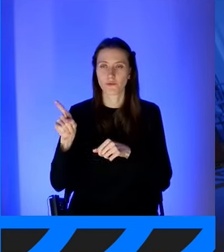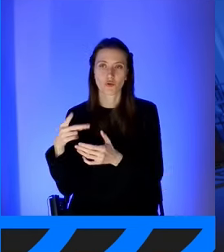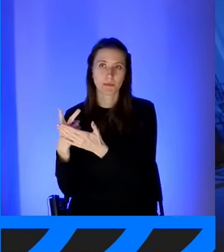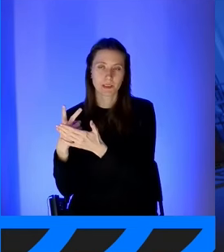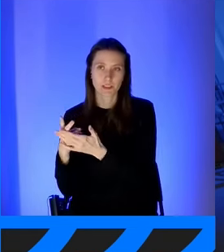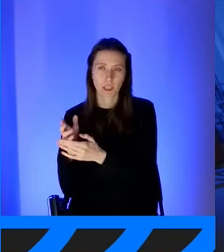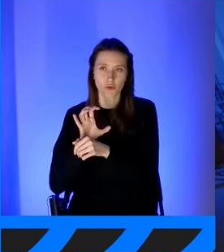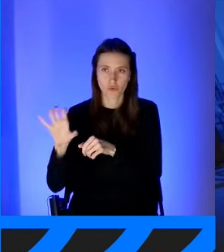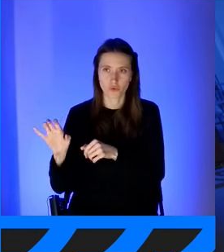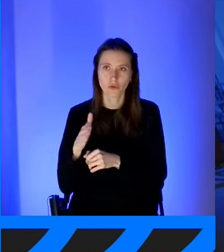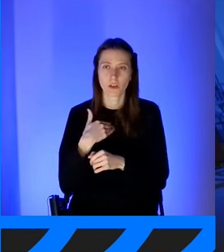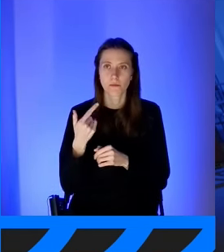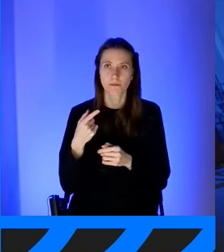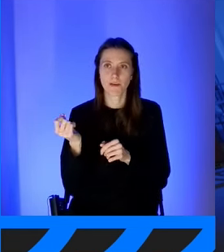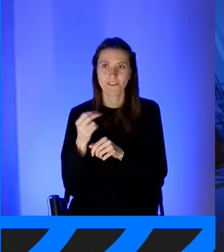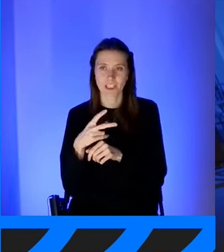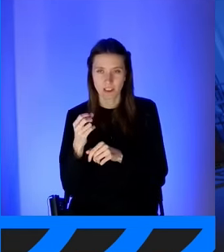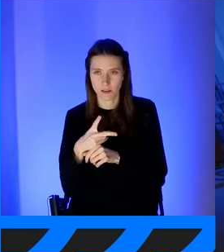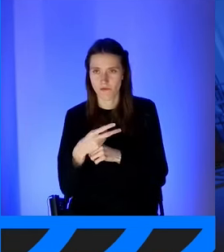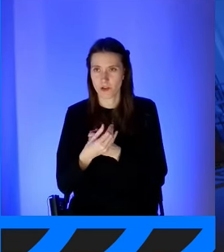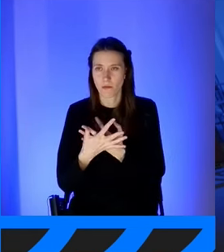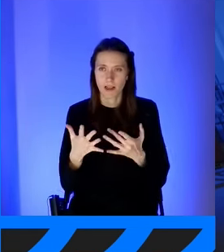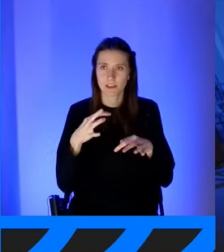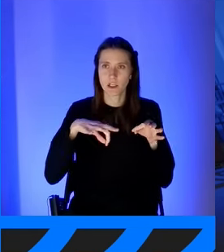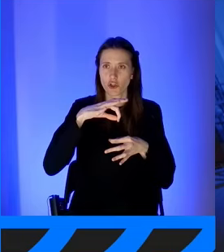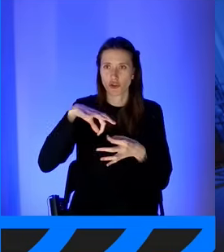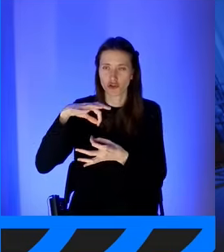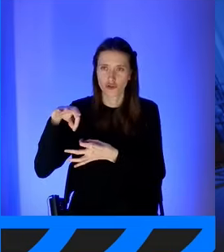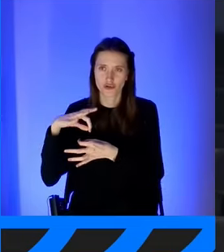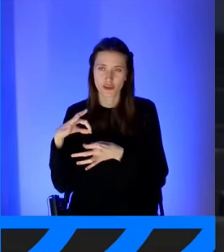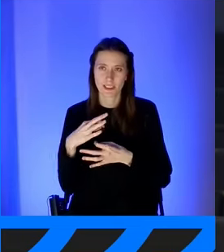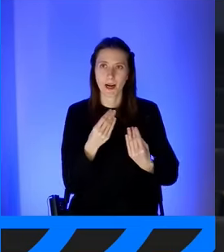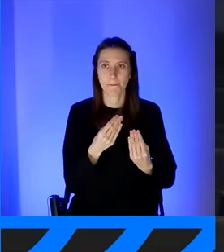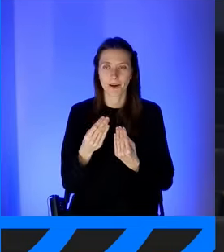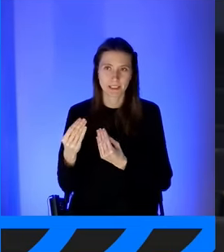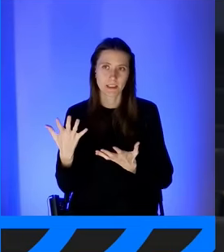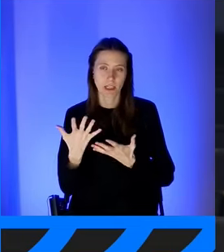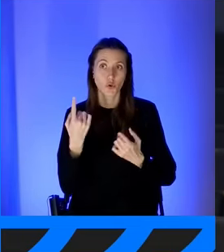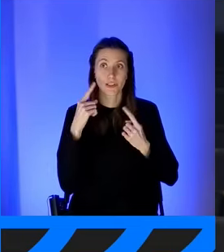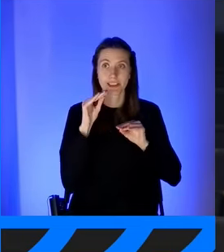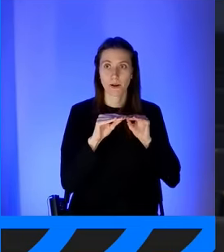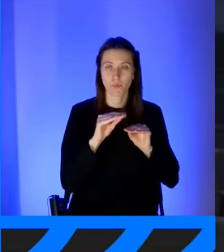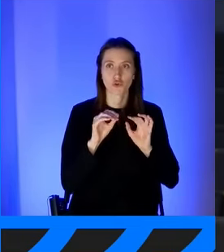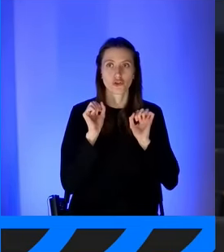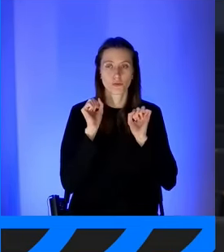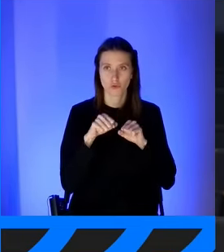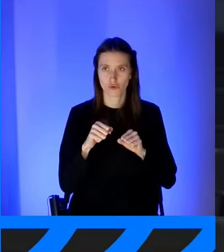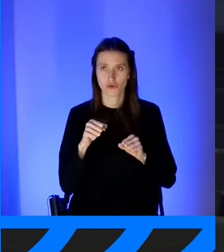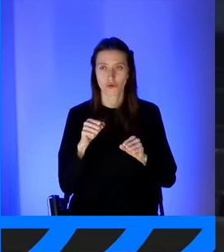лишние компоненты из архива, которые к нам могут запихнуть разработчик, чтобы он стал полегче. Да, и мы там компрессим